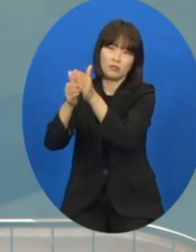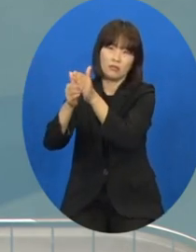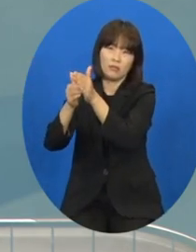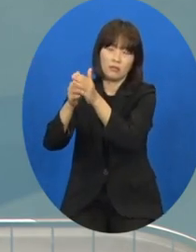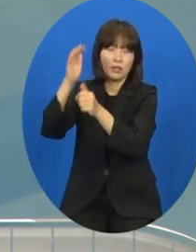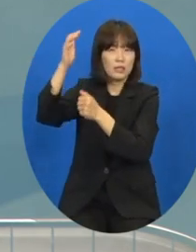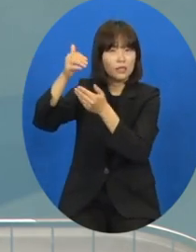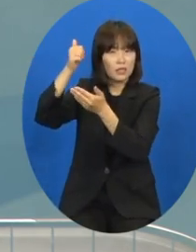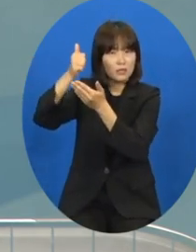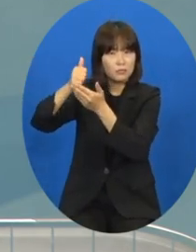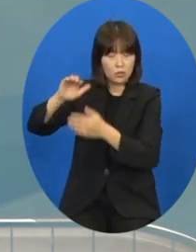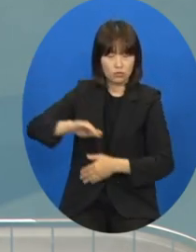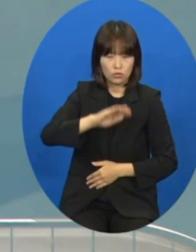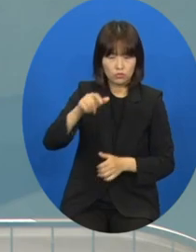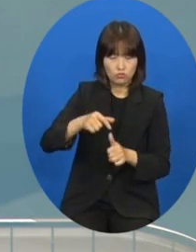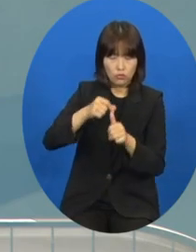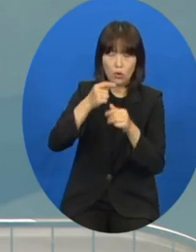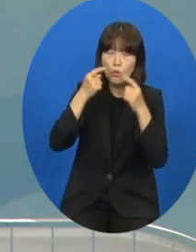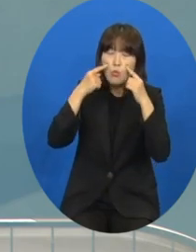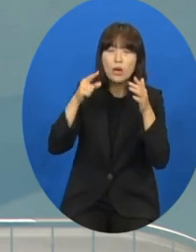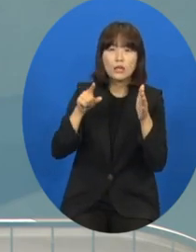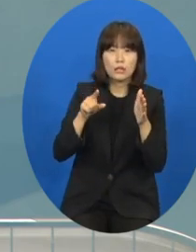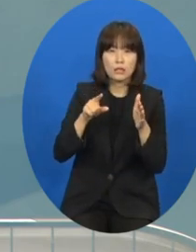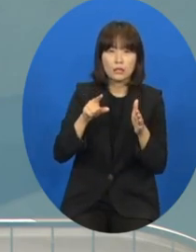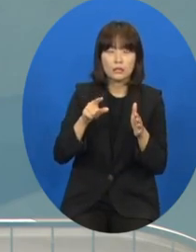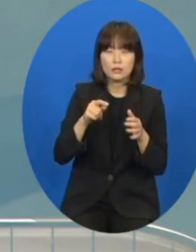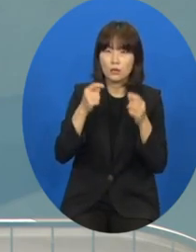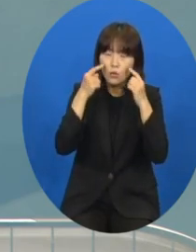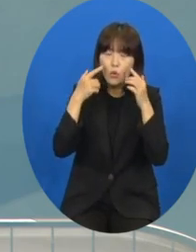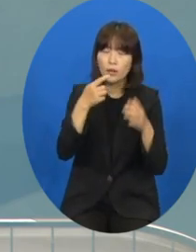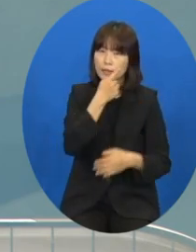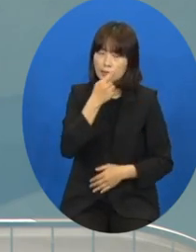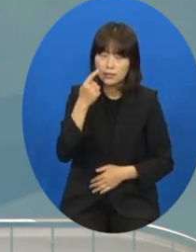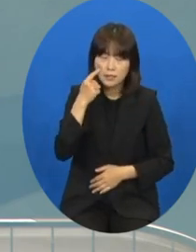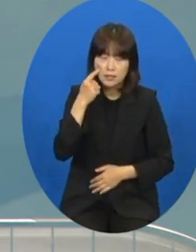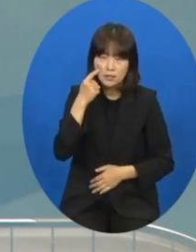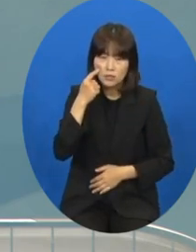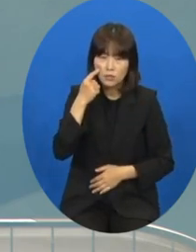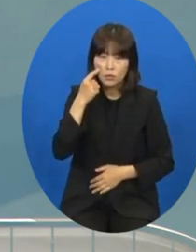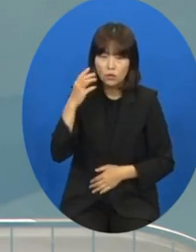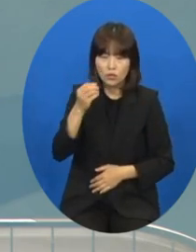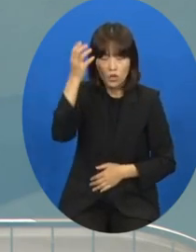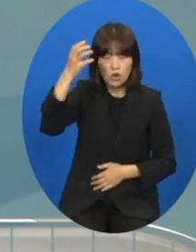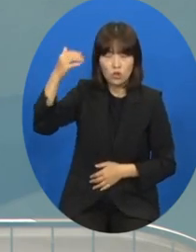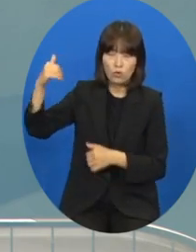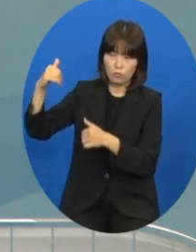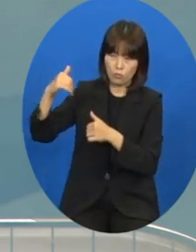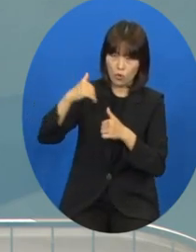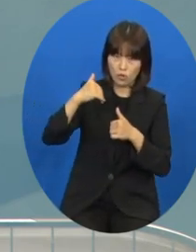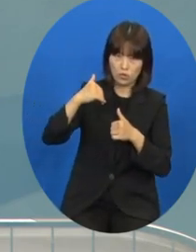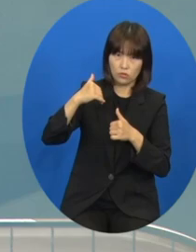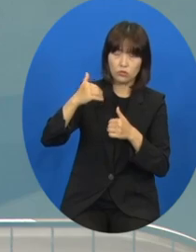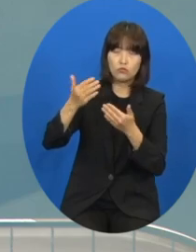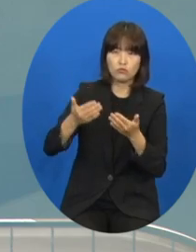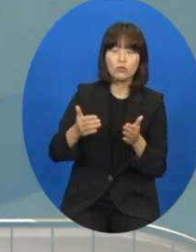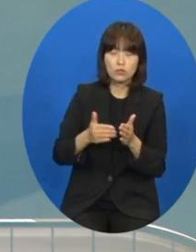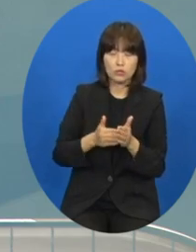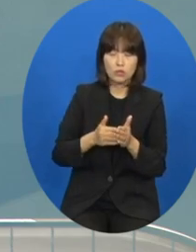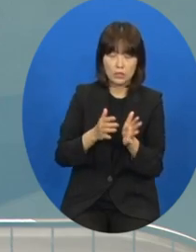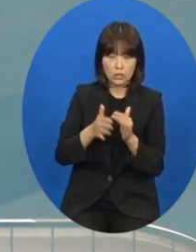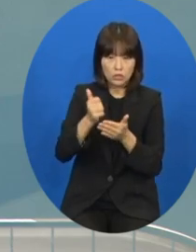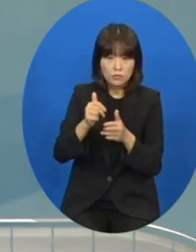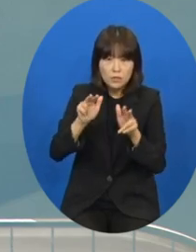하나님께서는 우리의 구원의 확증으로 우리 안에 성령을 보내주셨어요. 예수님은 지금부터 우리와 동행하고